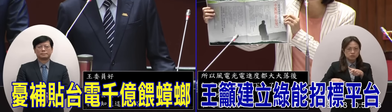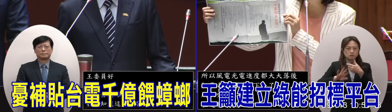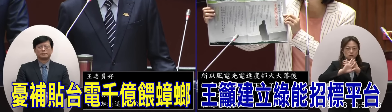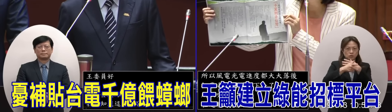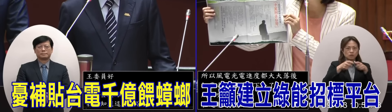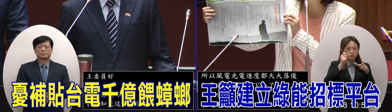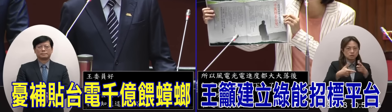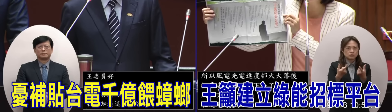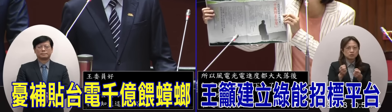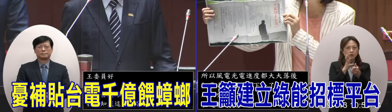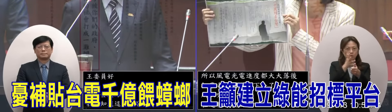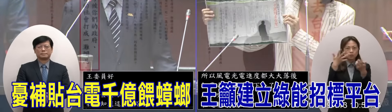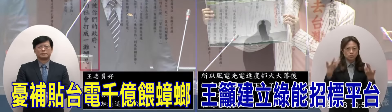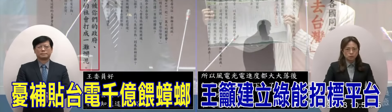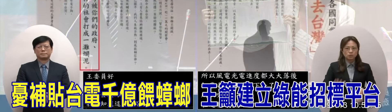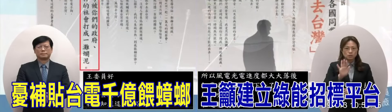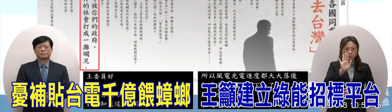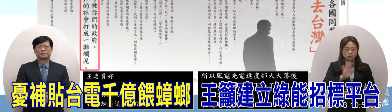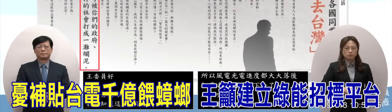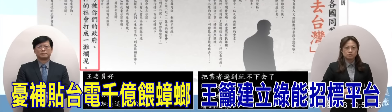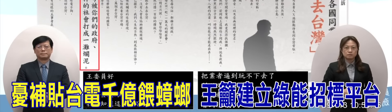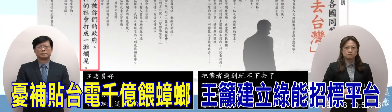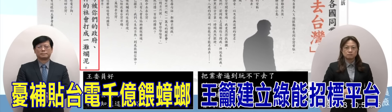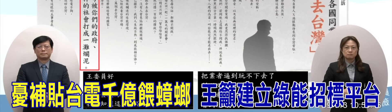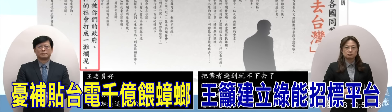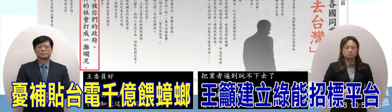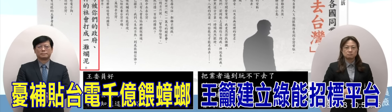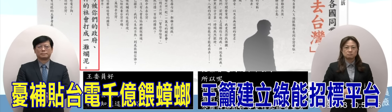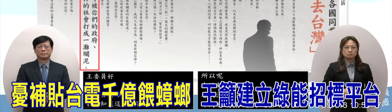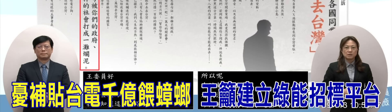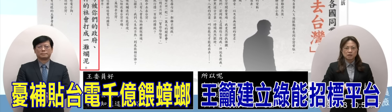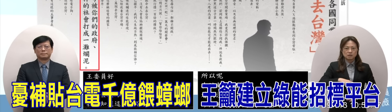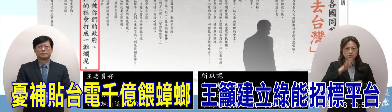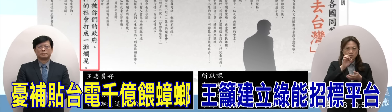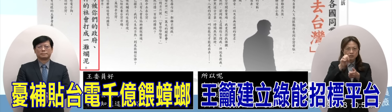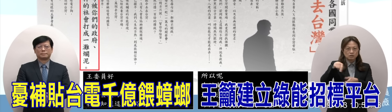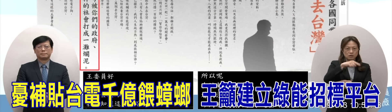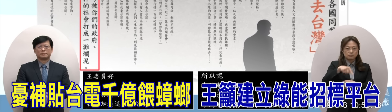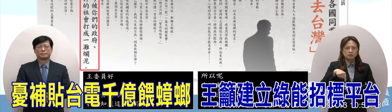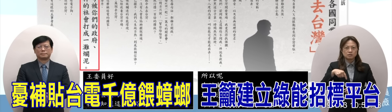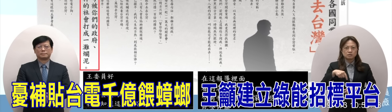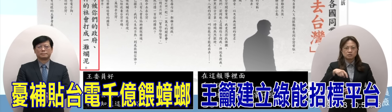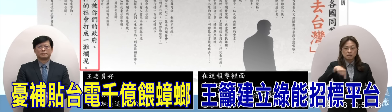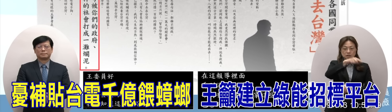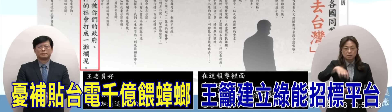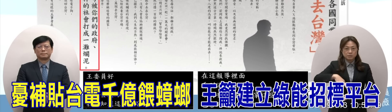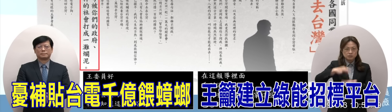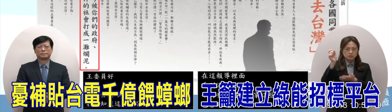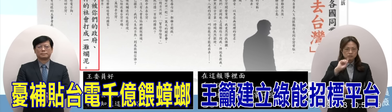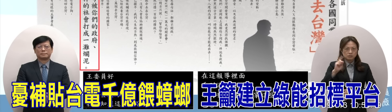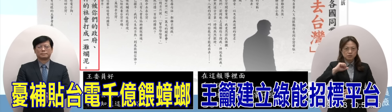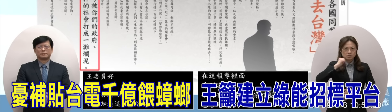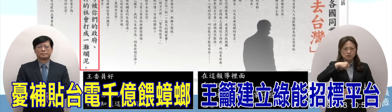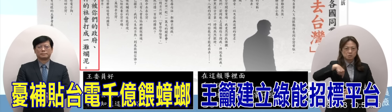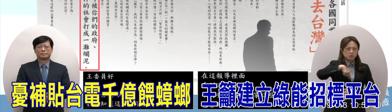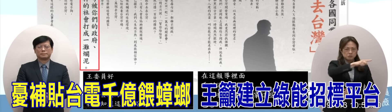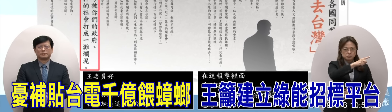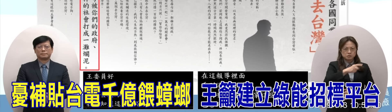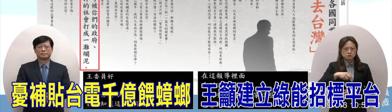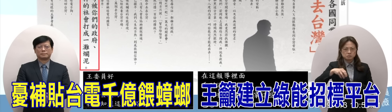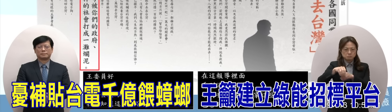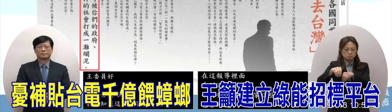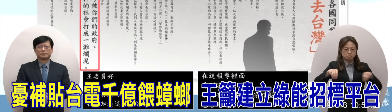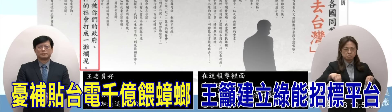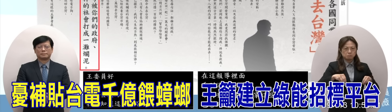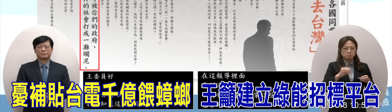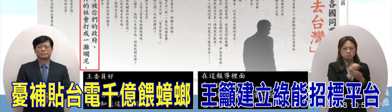至提到千万别去台湾。里面有一些这个粗黑的标